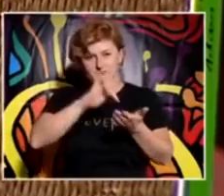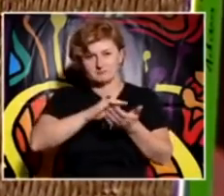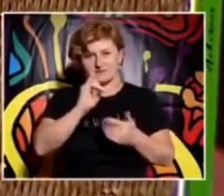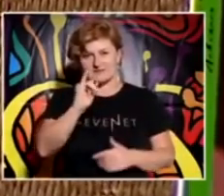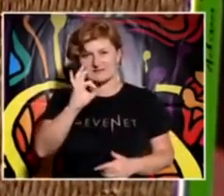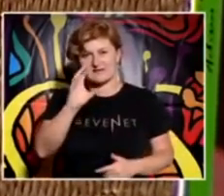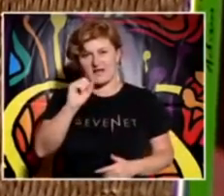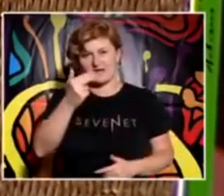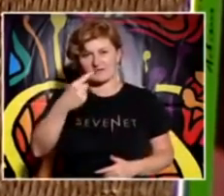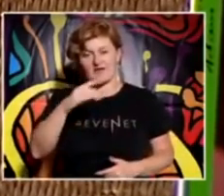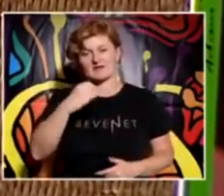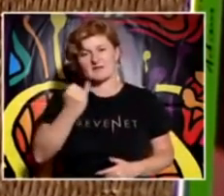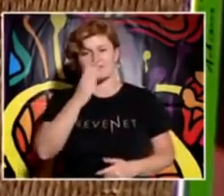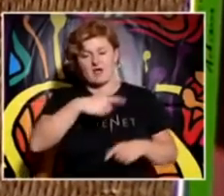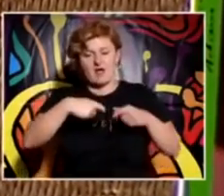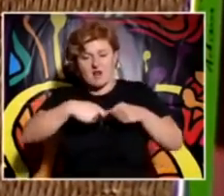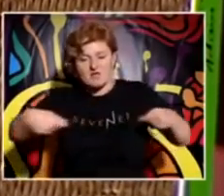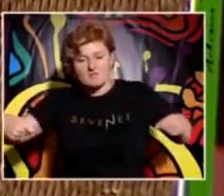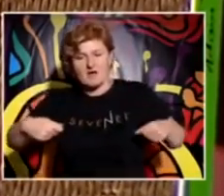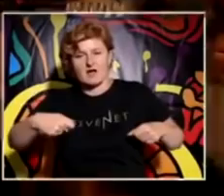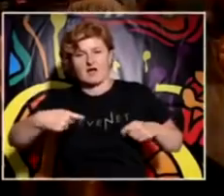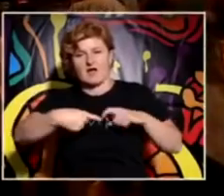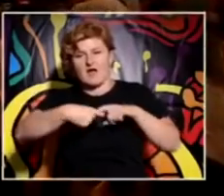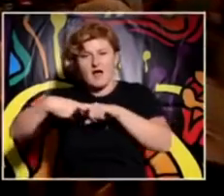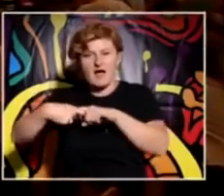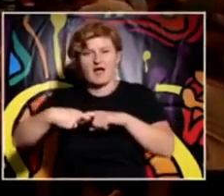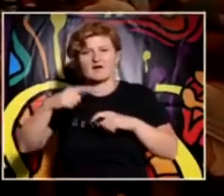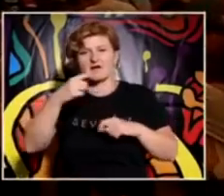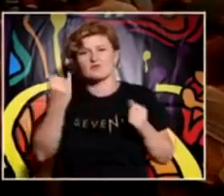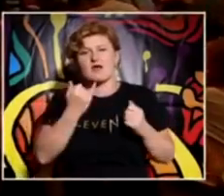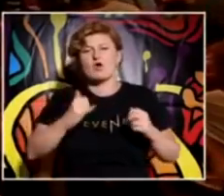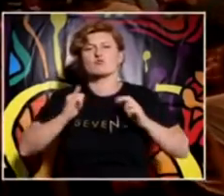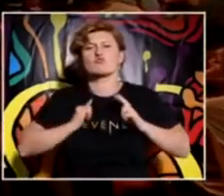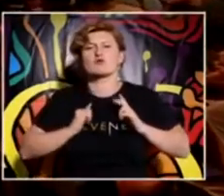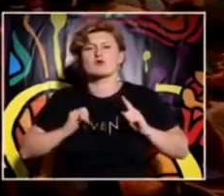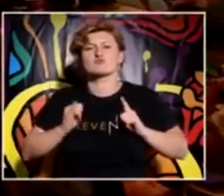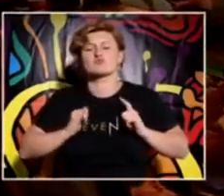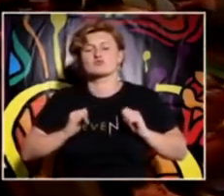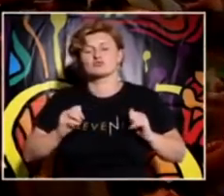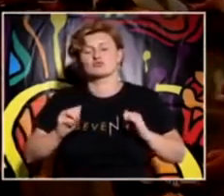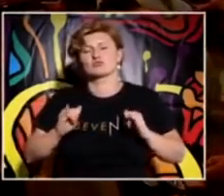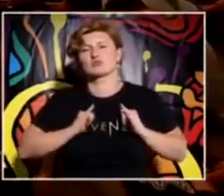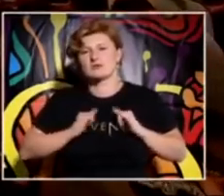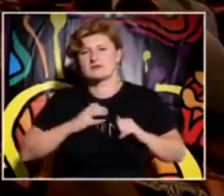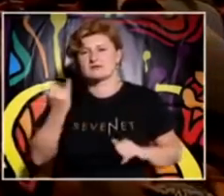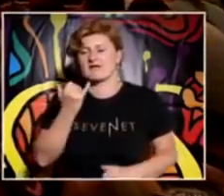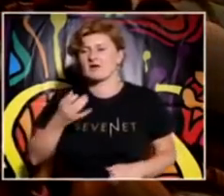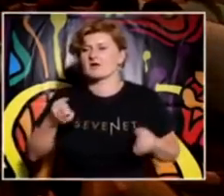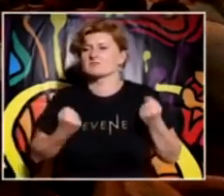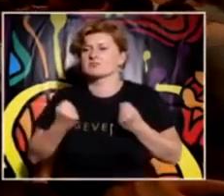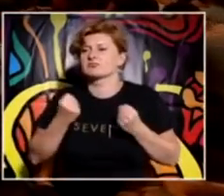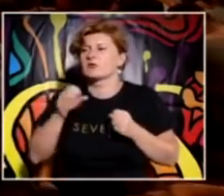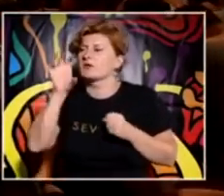się śmieją, że turyści to się tak oglądają na boki i podziwiają te krajobrazy, że zawsze gdzieś te rowy wpadają i to jest prawda.